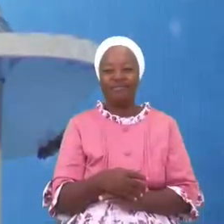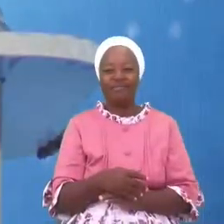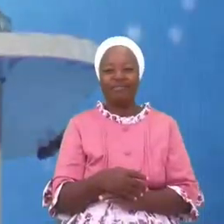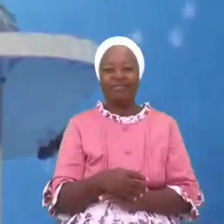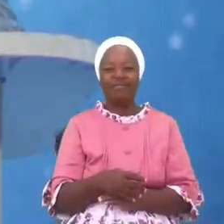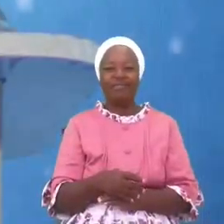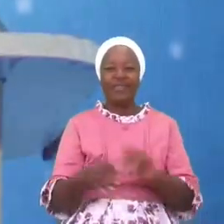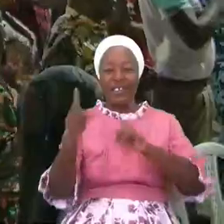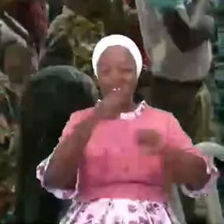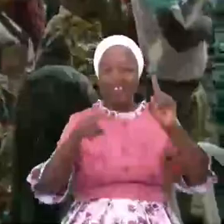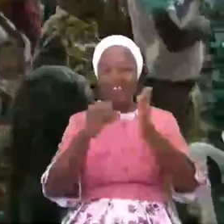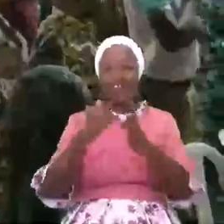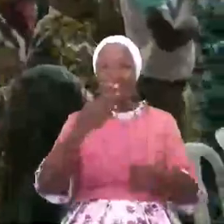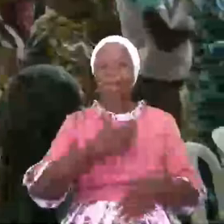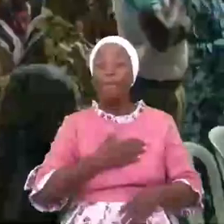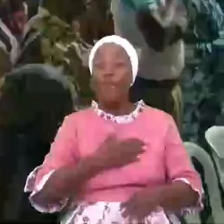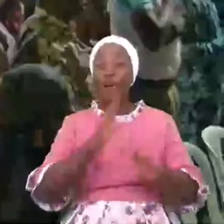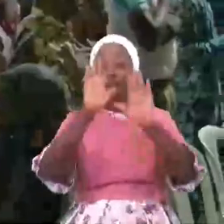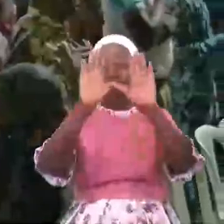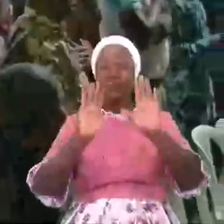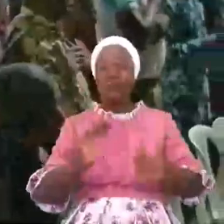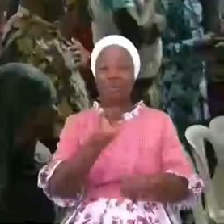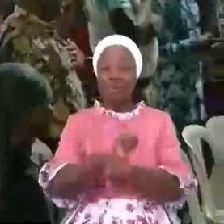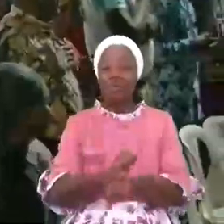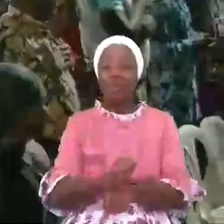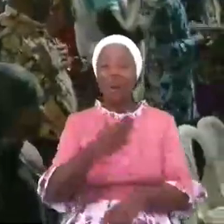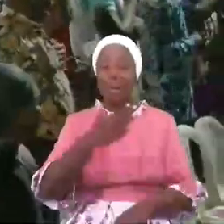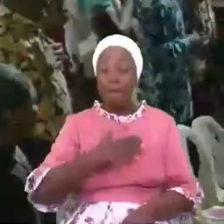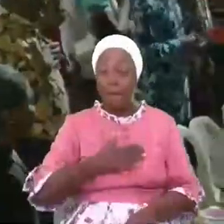Mon miracle. Mon miracle